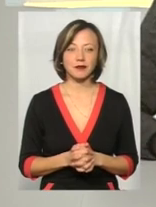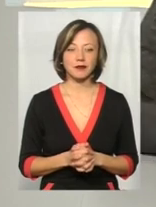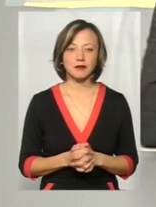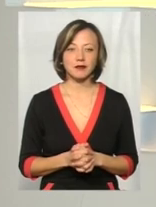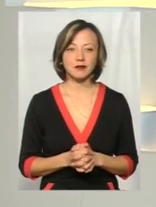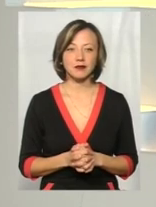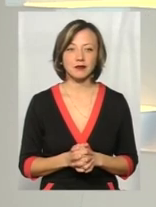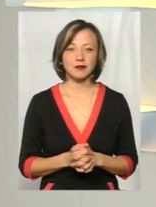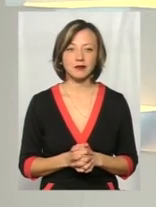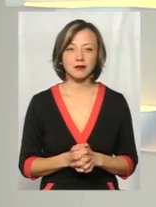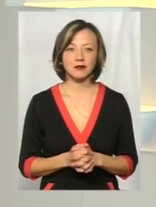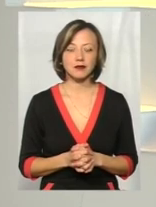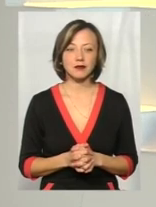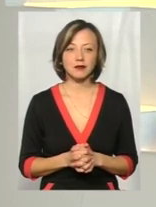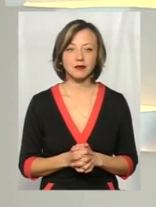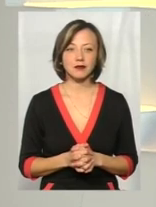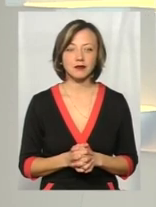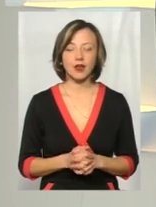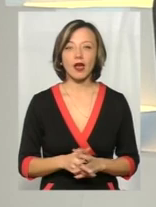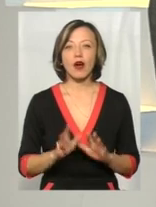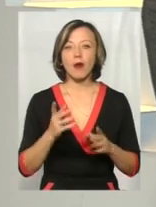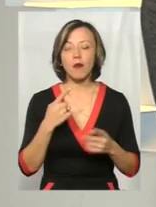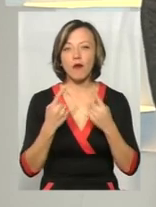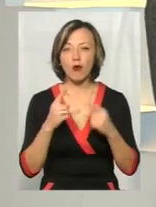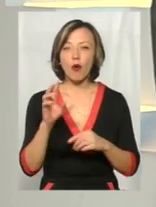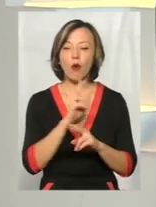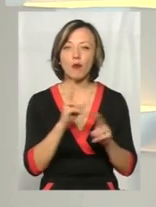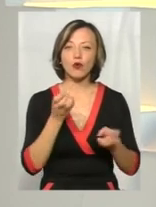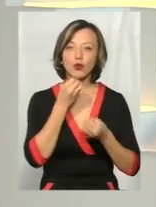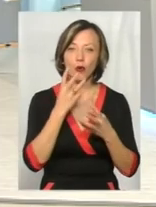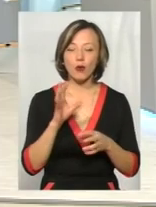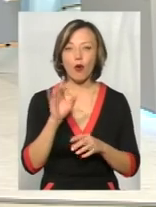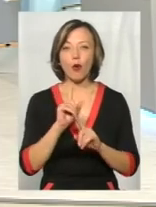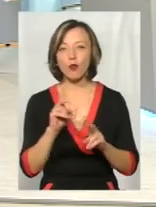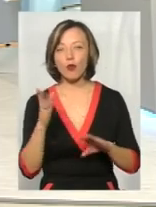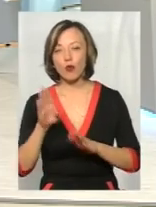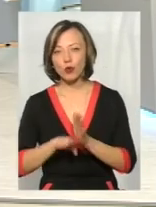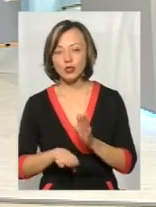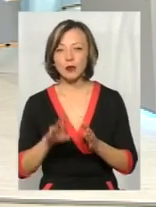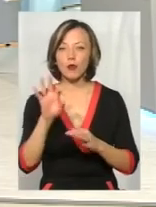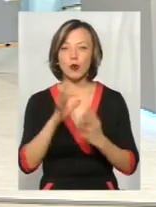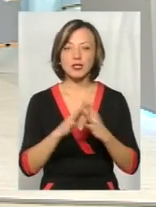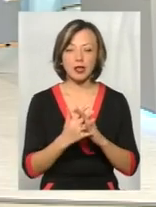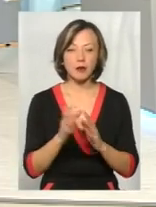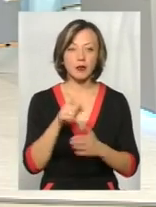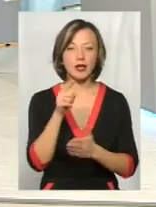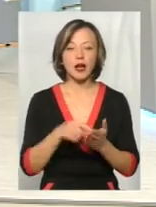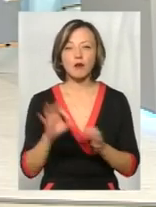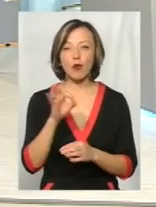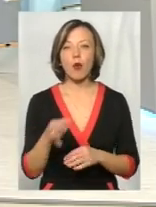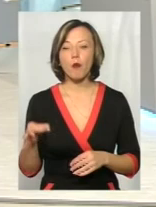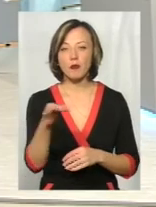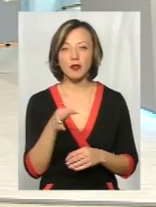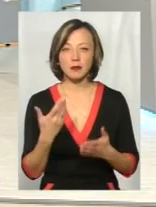Тоді про... Те, що кому буде добре, кому не добре, ми там згадали про села, так. Але в мене питання якраз в контексті області, але